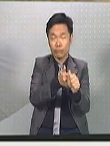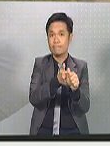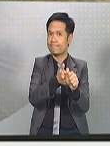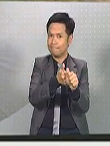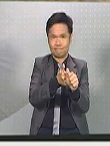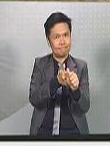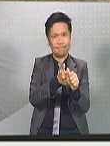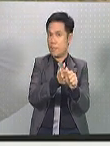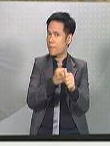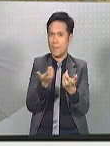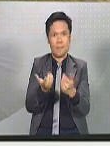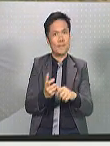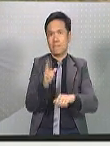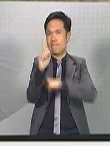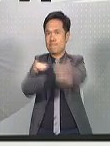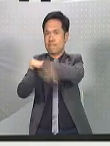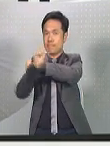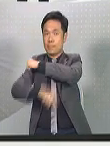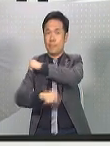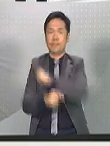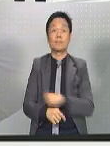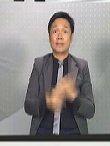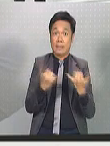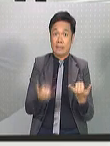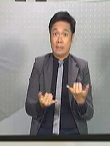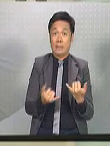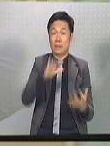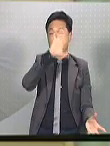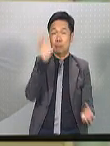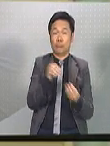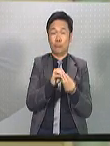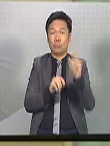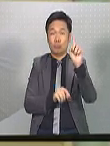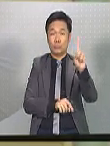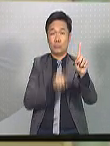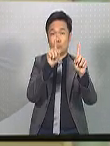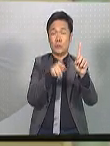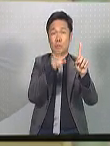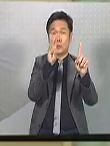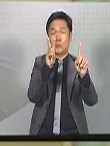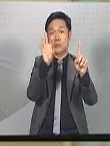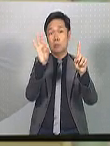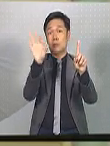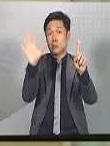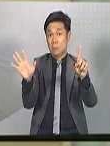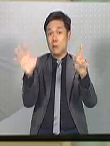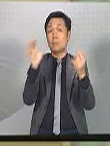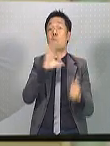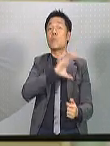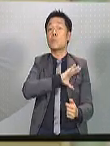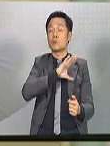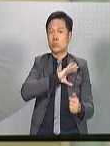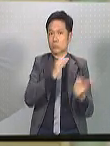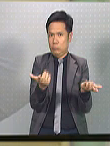statistiknya seramai senang waktu sebanyak 695 laporan pulih setelah